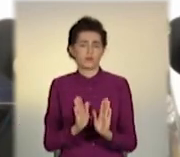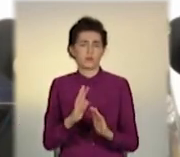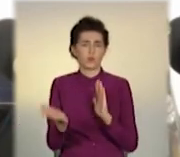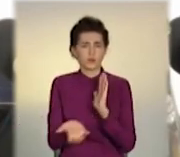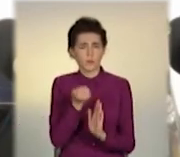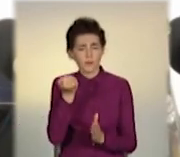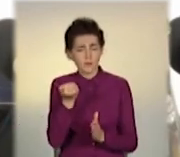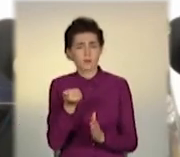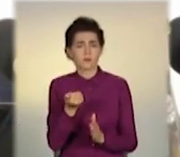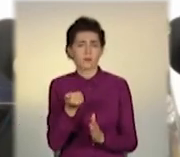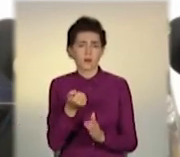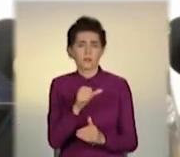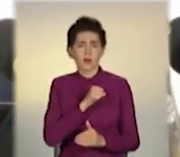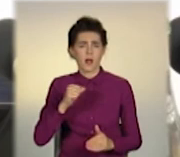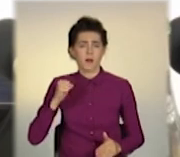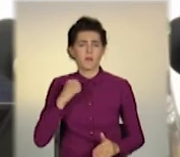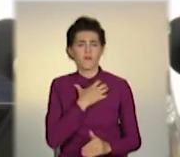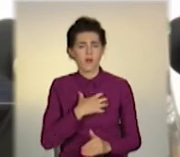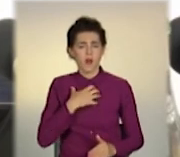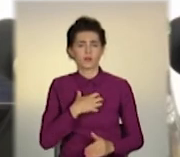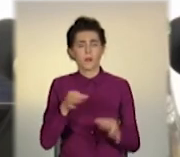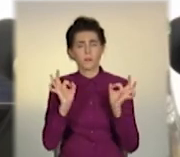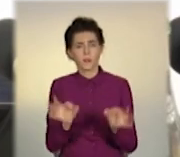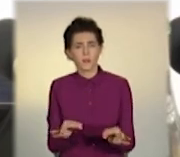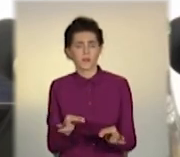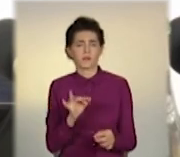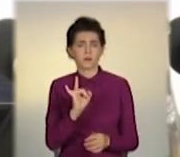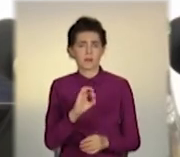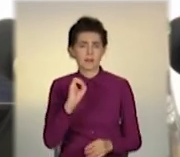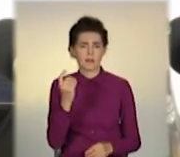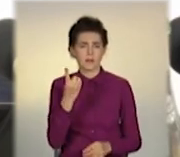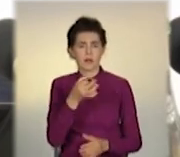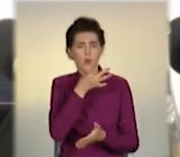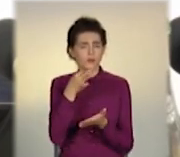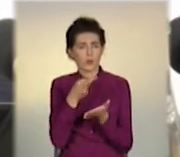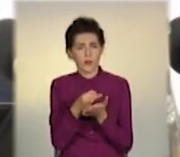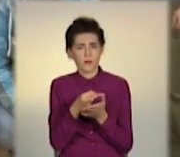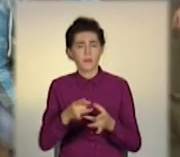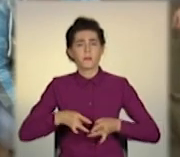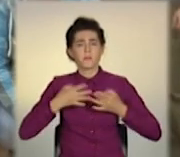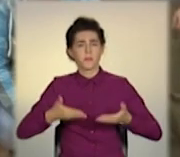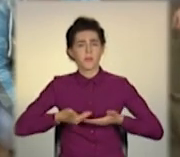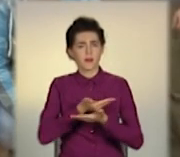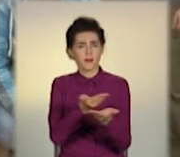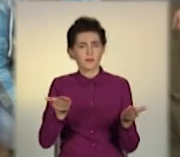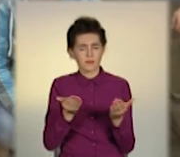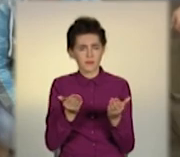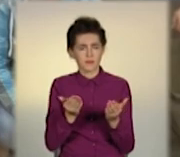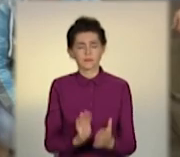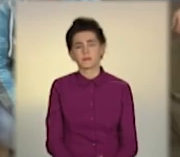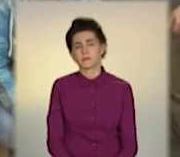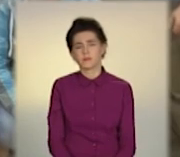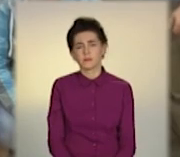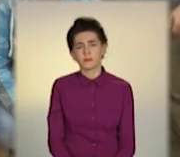досягнення вагомого, правильного і єдиного результату. Зі святом вас! Улыбаємося!